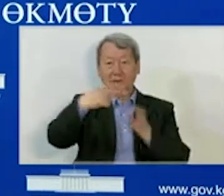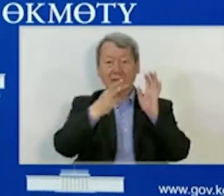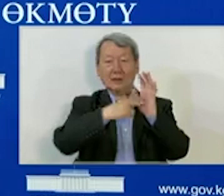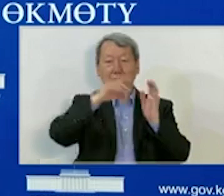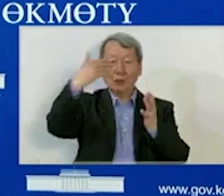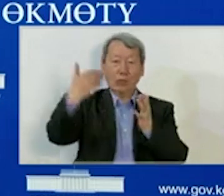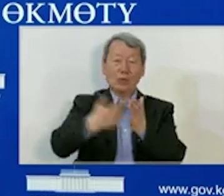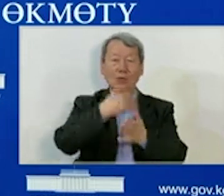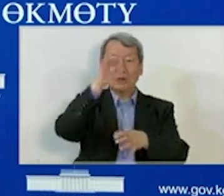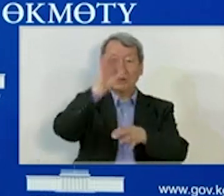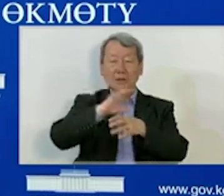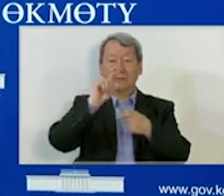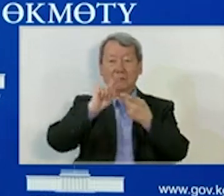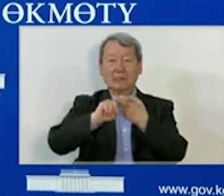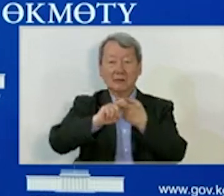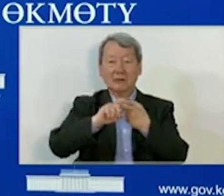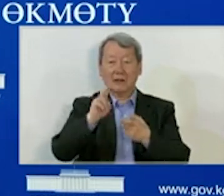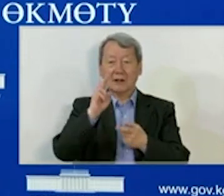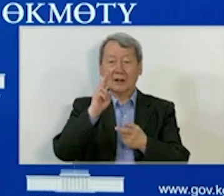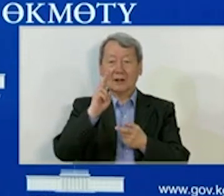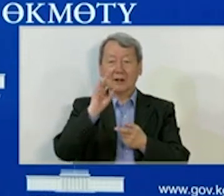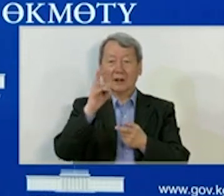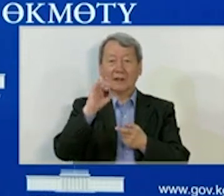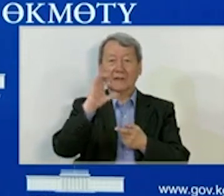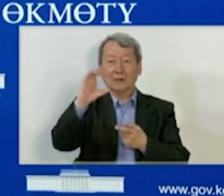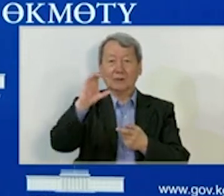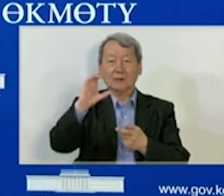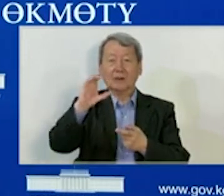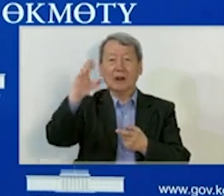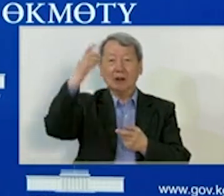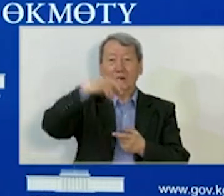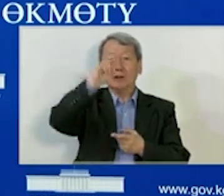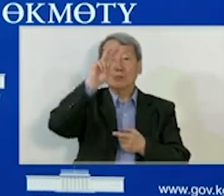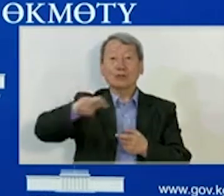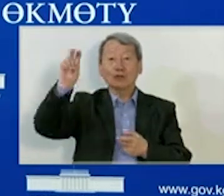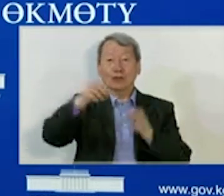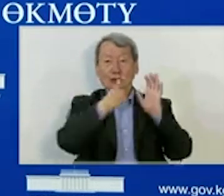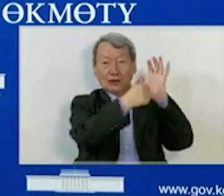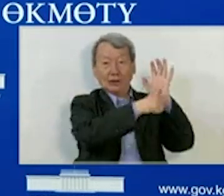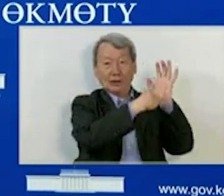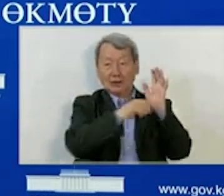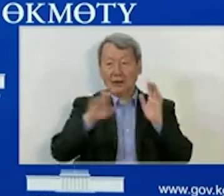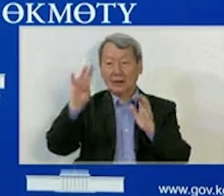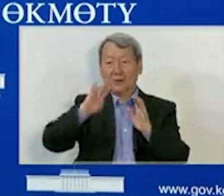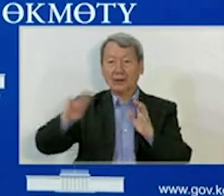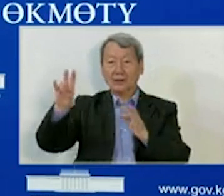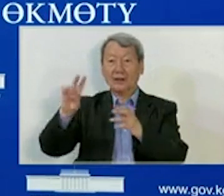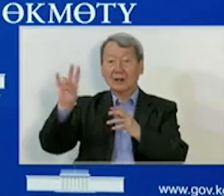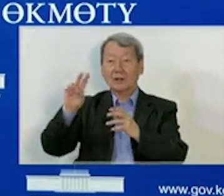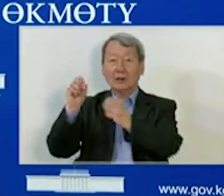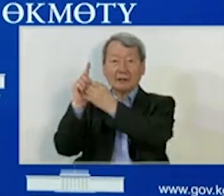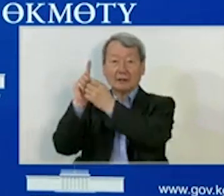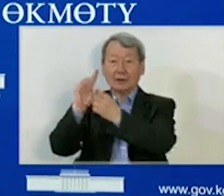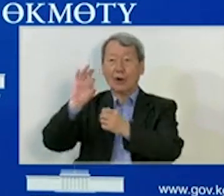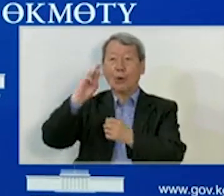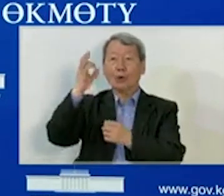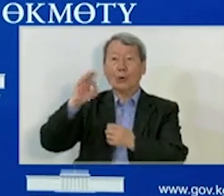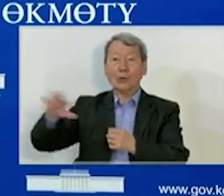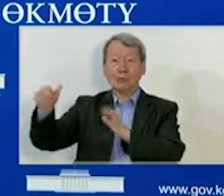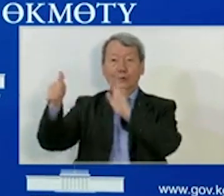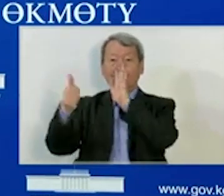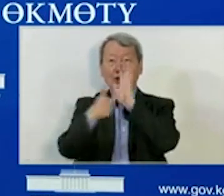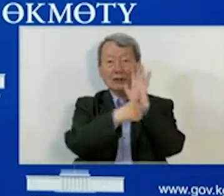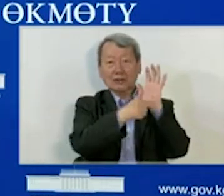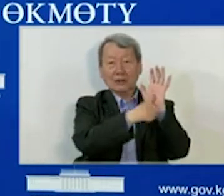кыргызстанцев, прибывших из Соли-Илецка, было выявлено 3 случая коронавируса, всего 104 случая. Среди курсантов, прибывших из Санкт-Петербурга,